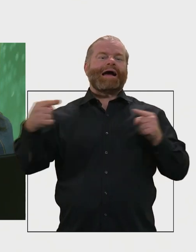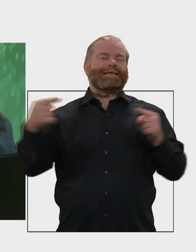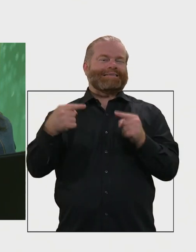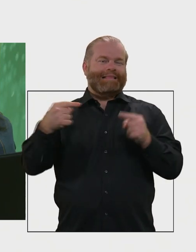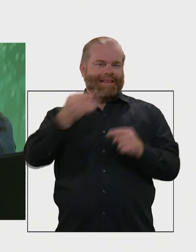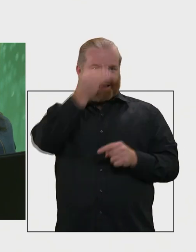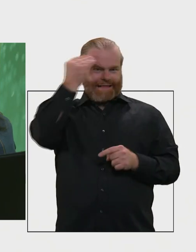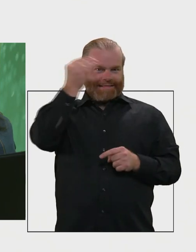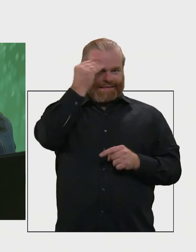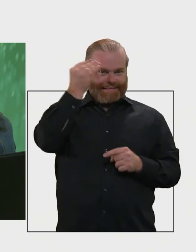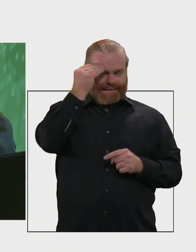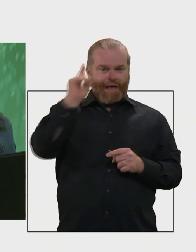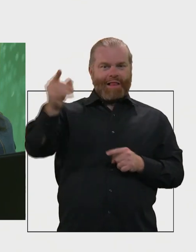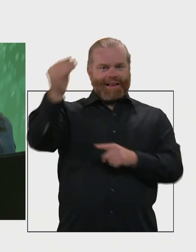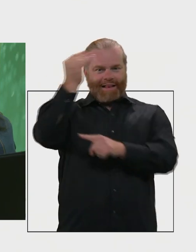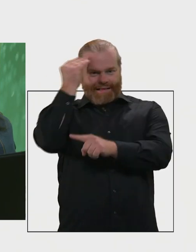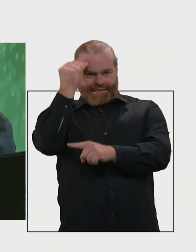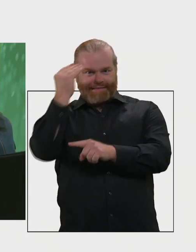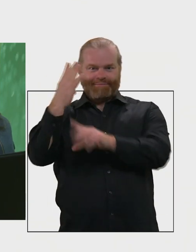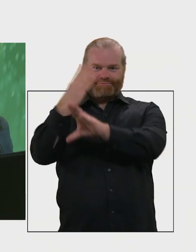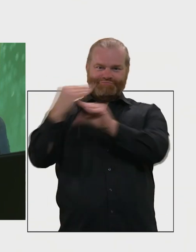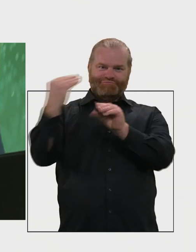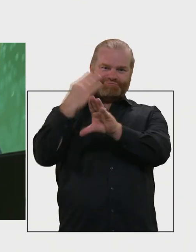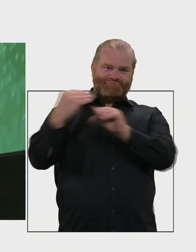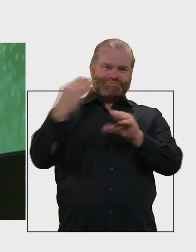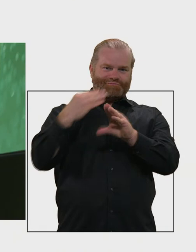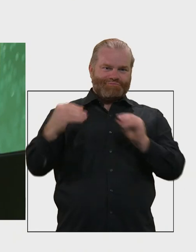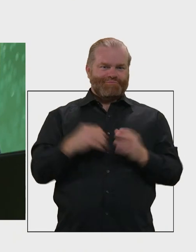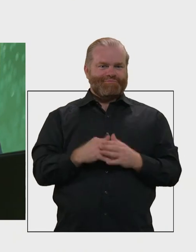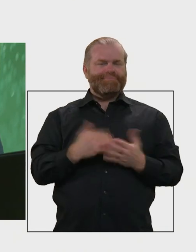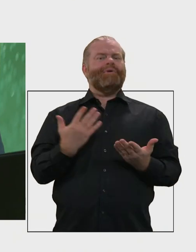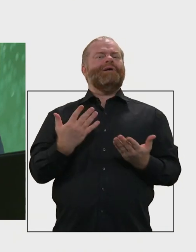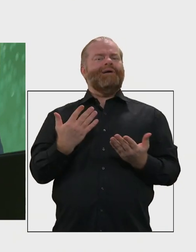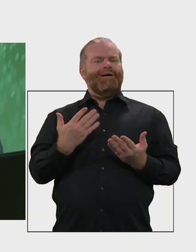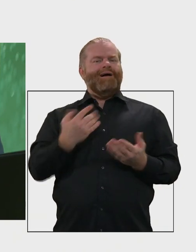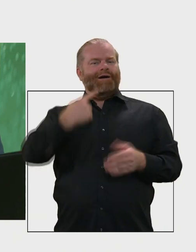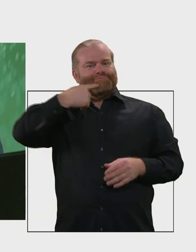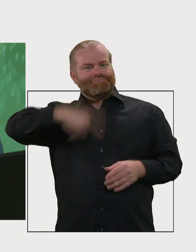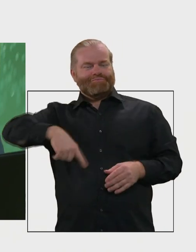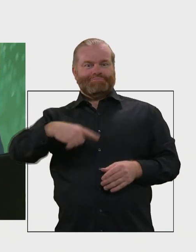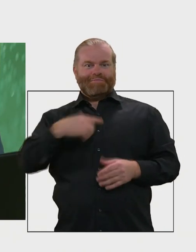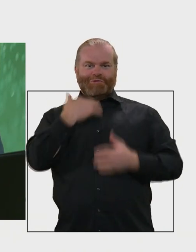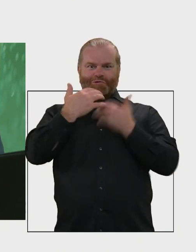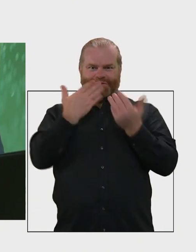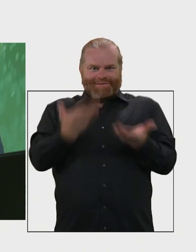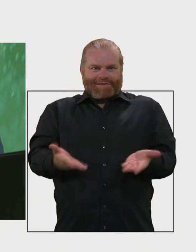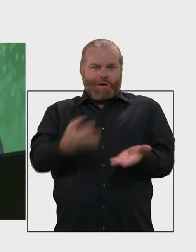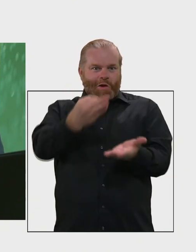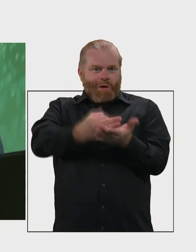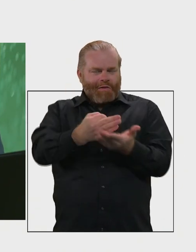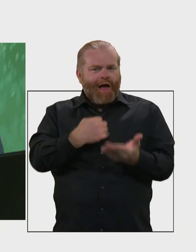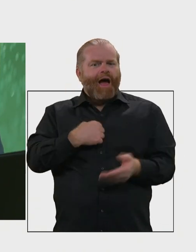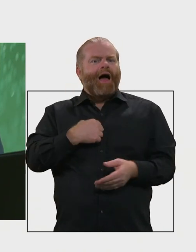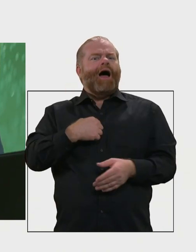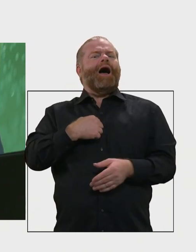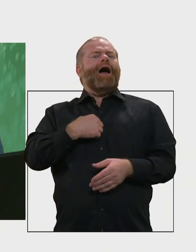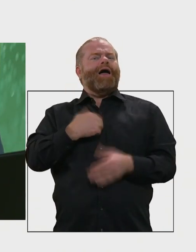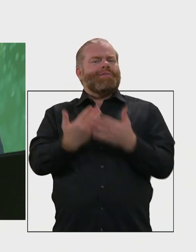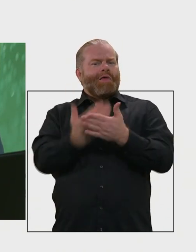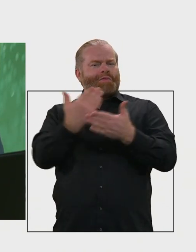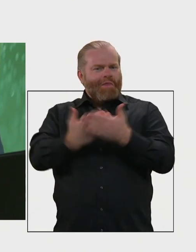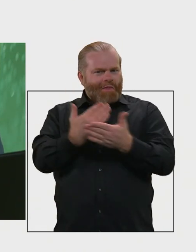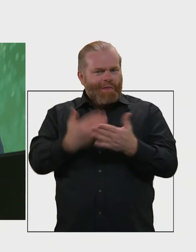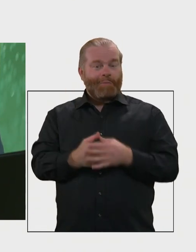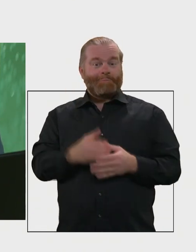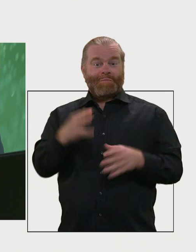diese Geschichte des Ortes zu erfahren. Und ich glaube, vielleicht auch die Mitarbeiter ein bisschen Spaß daran, wie sind wir, welche Anforderungen